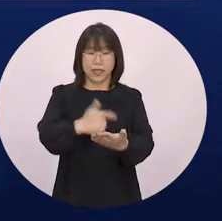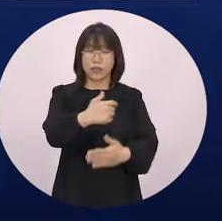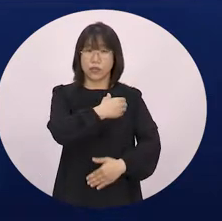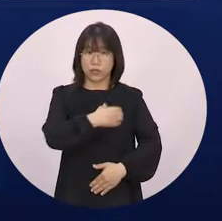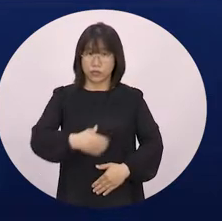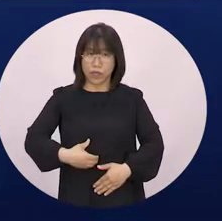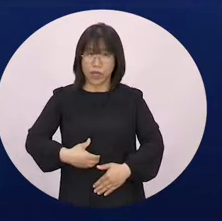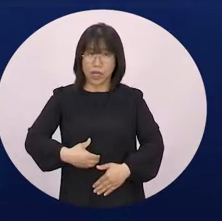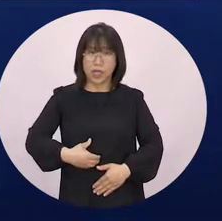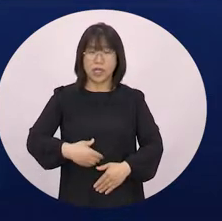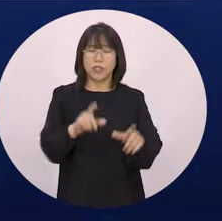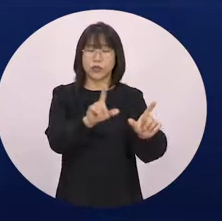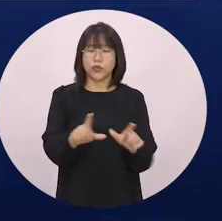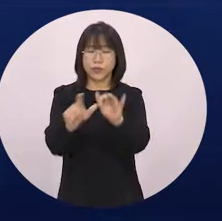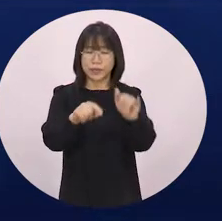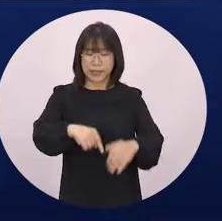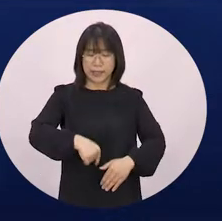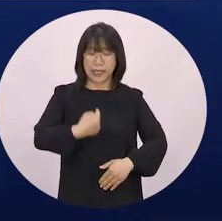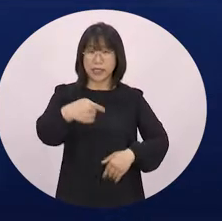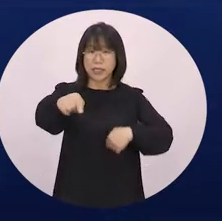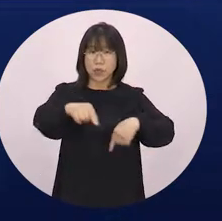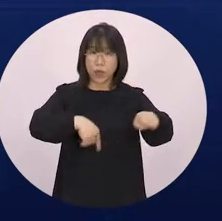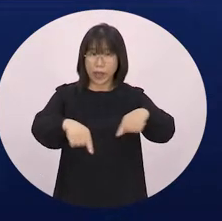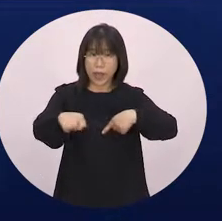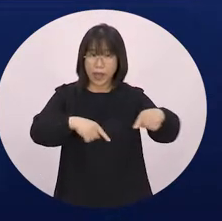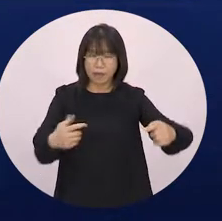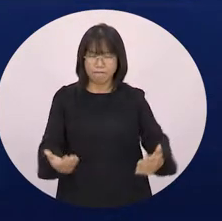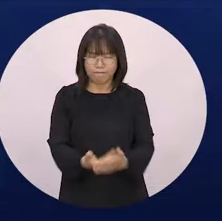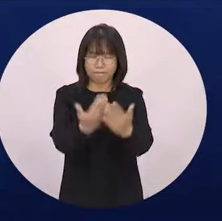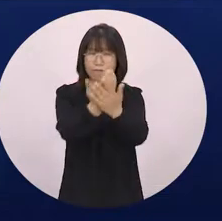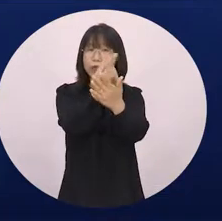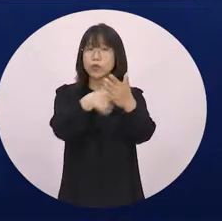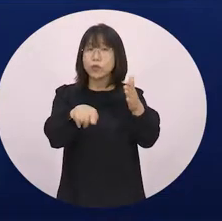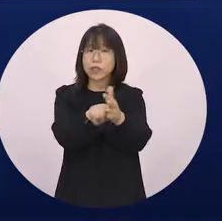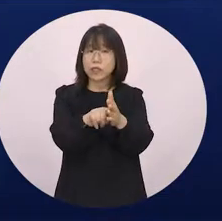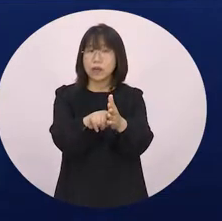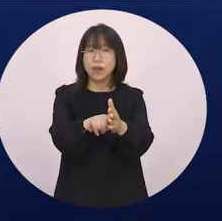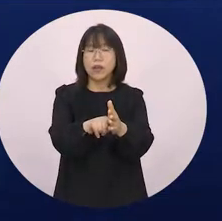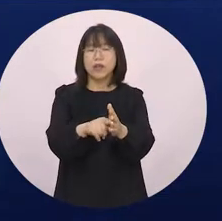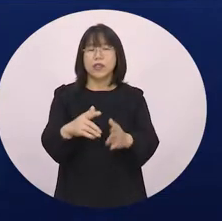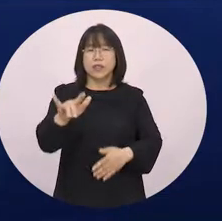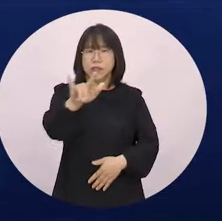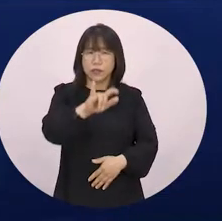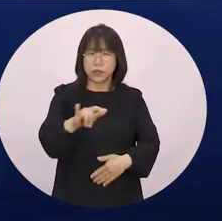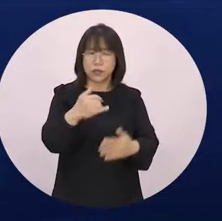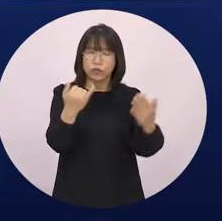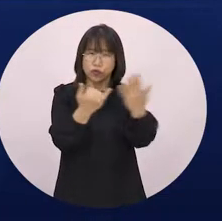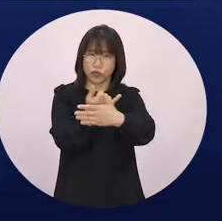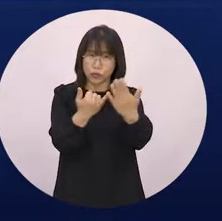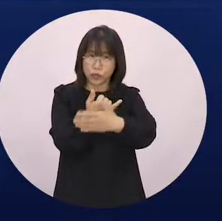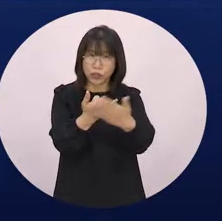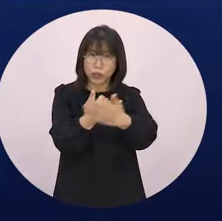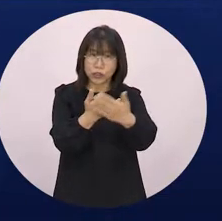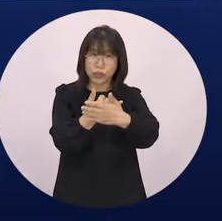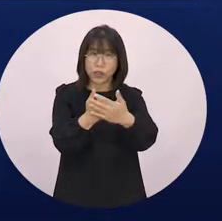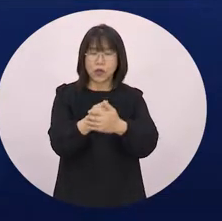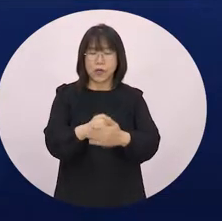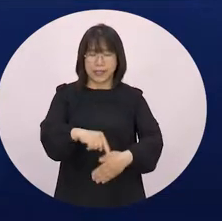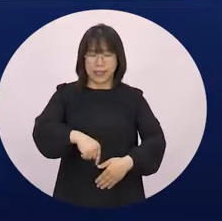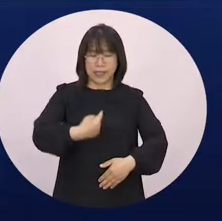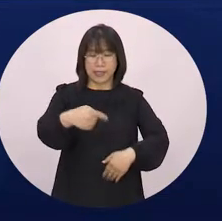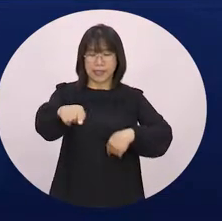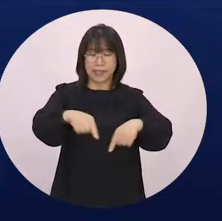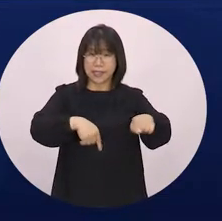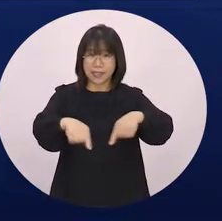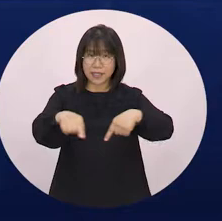강서구가 주민자치회 에 역량 강화를 위해 12일 강서구청 유튜브 채널을 통해 온라인 워크숍 자치